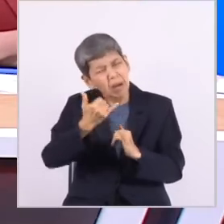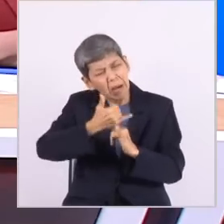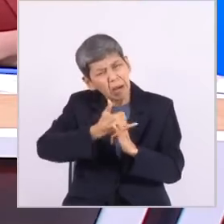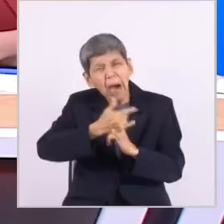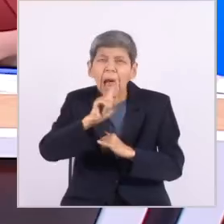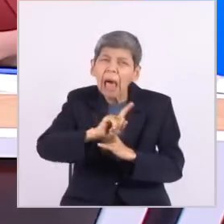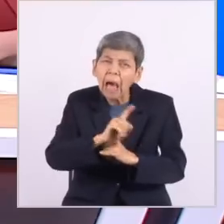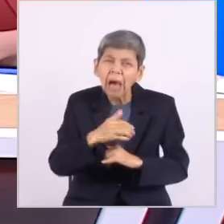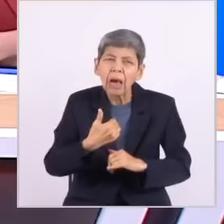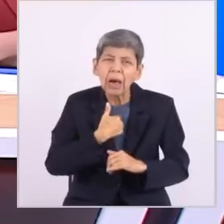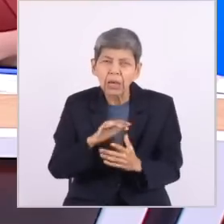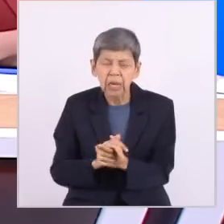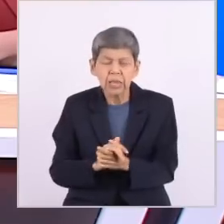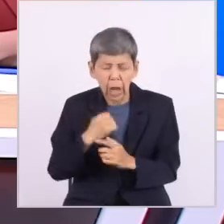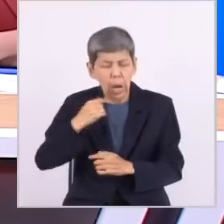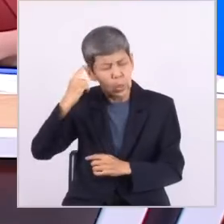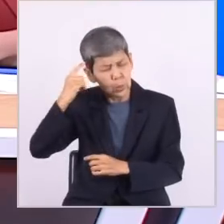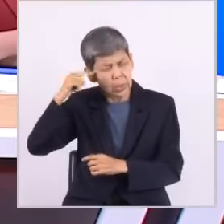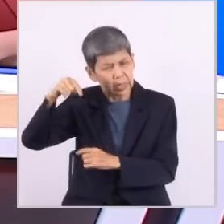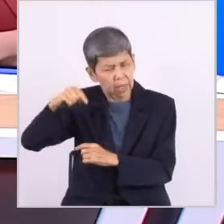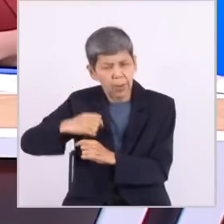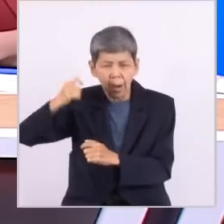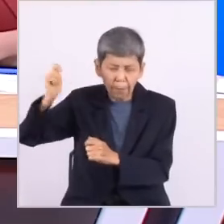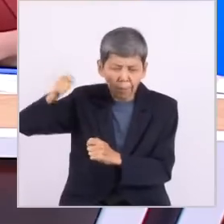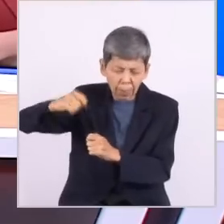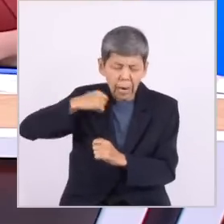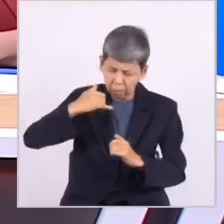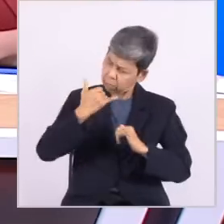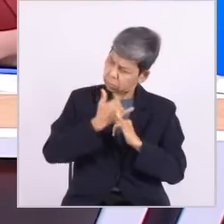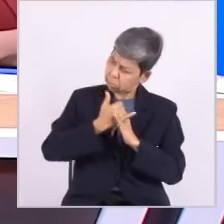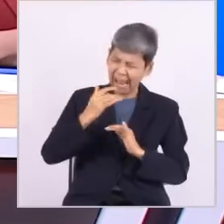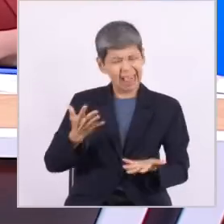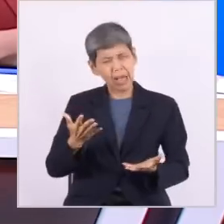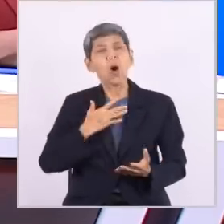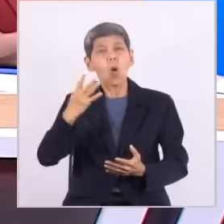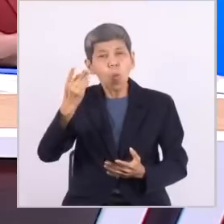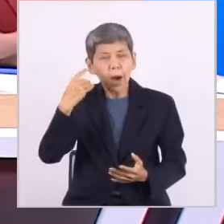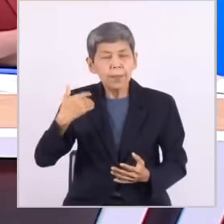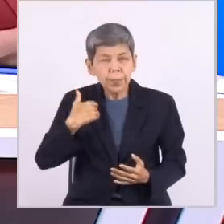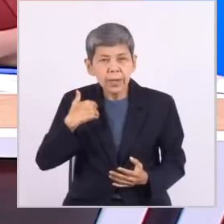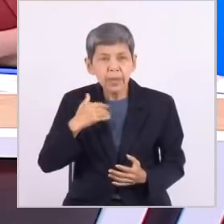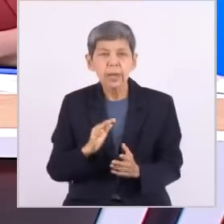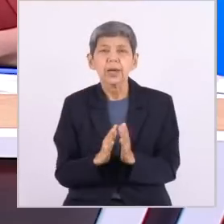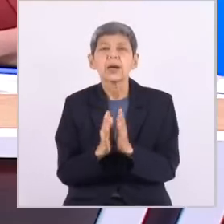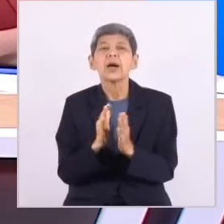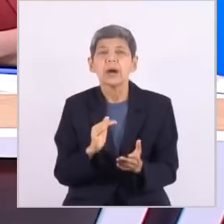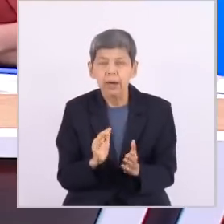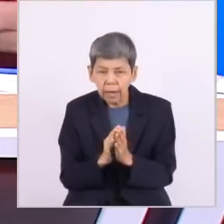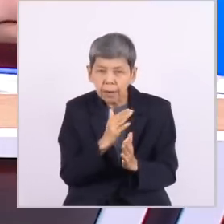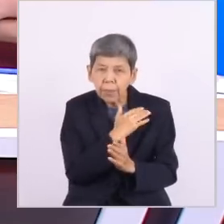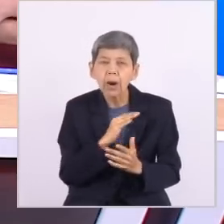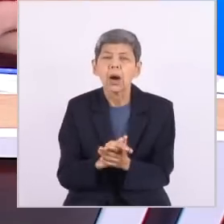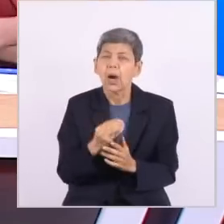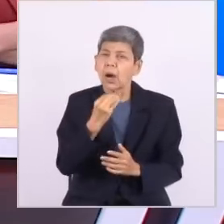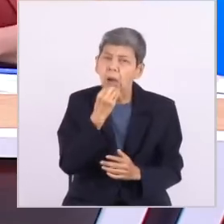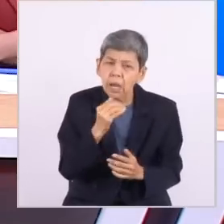คือการก่อสร้างแน่นอน มีการทุบเสาเข็มตอกเสาเข็ม เมื่อวานนี้เป็นอะไรอีกนะ พระฉันบวบ ฉันบวบอีก ท